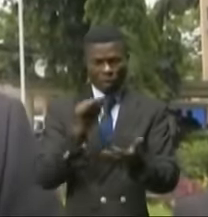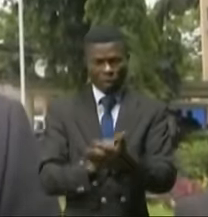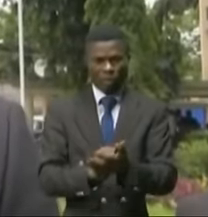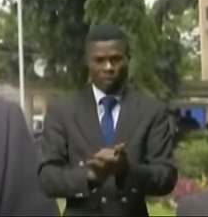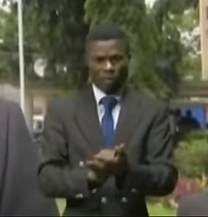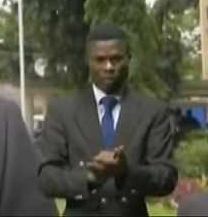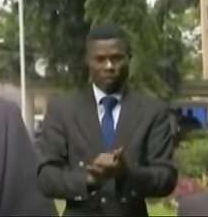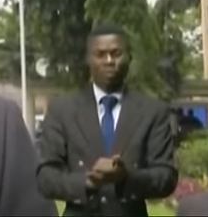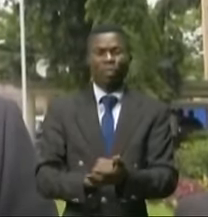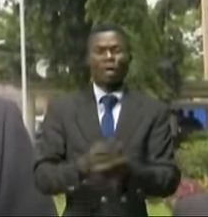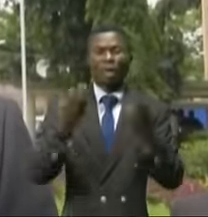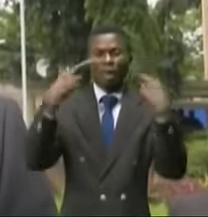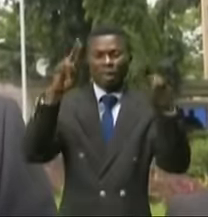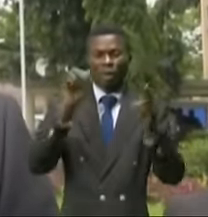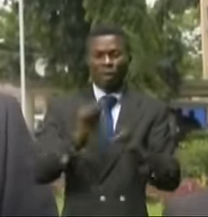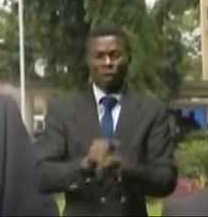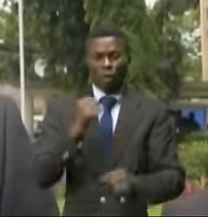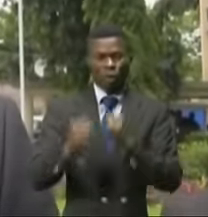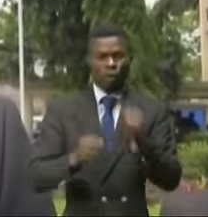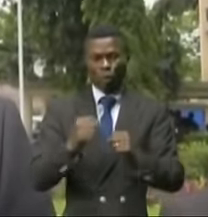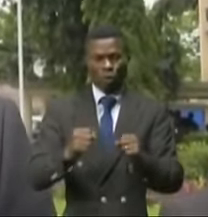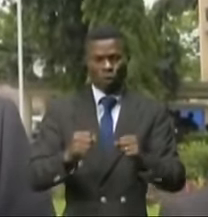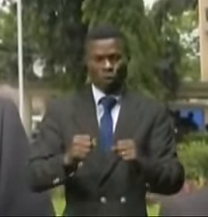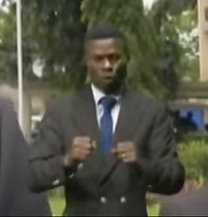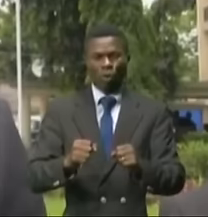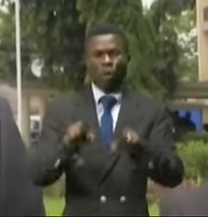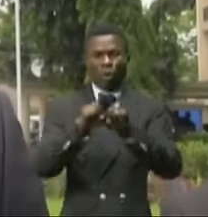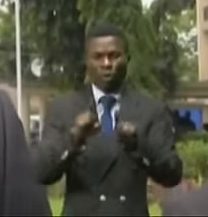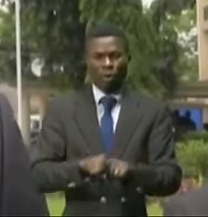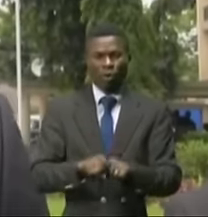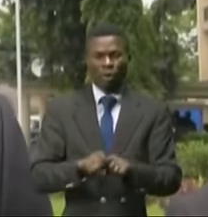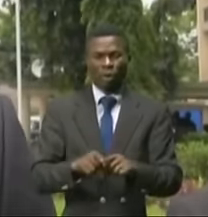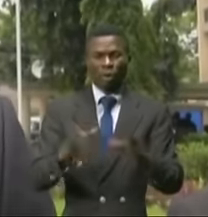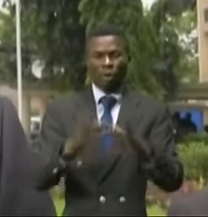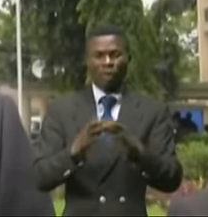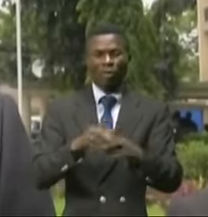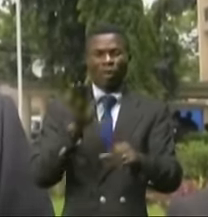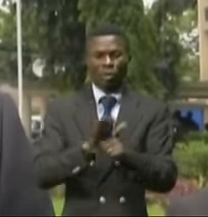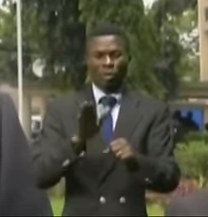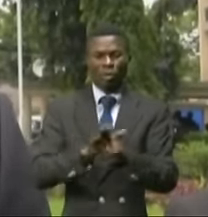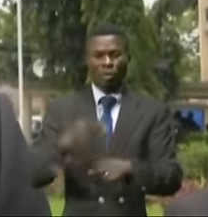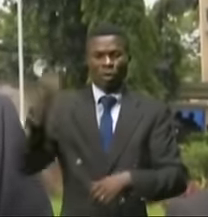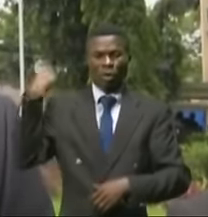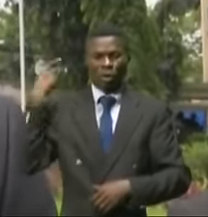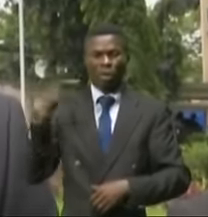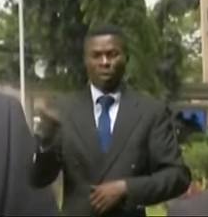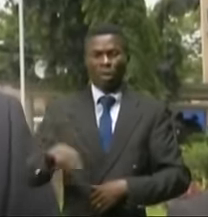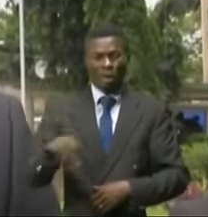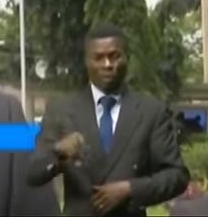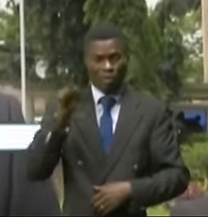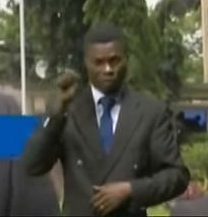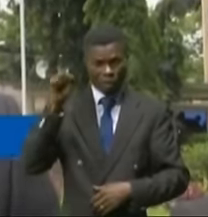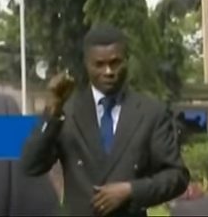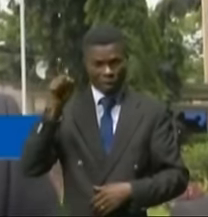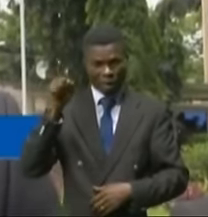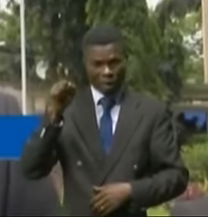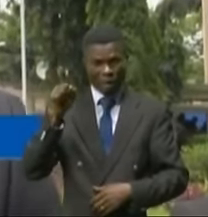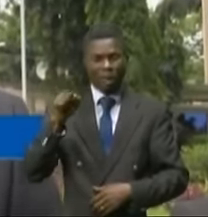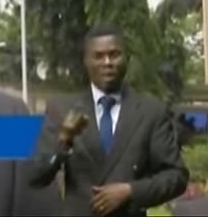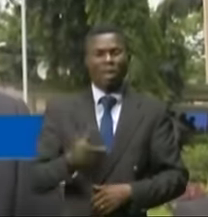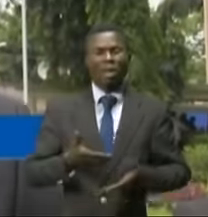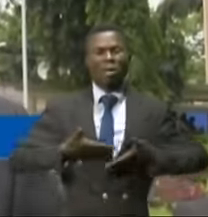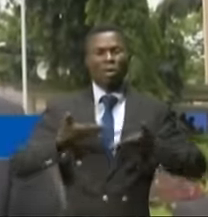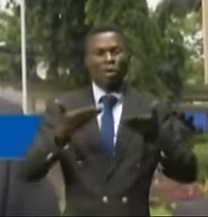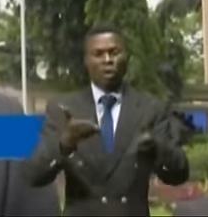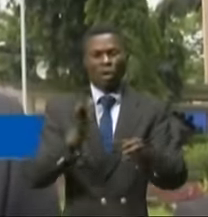y arriver sans les efforts conjugués également par les différents élus de la province de la Tchopo qui ont eu à se